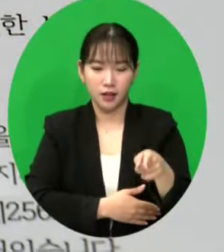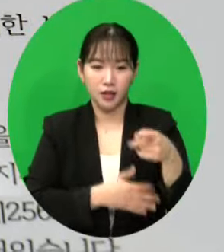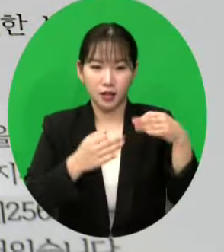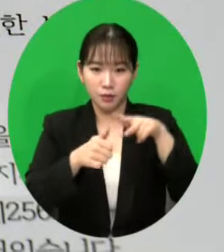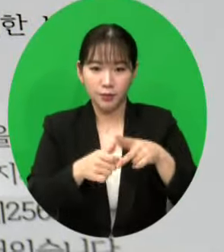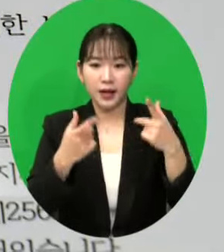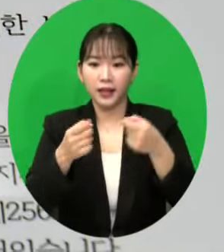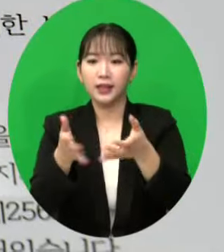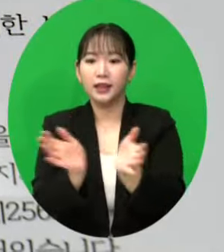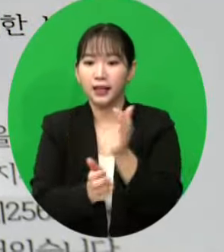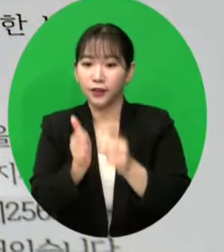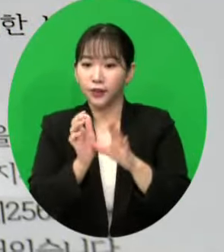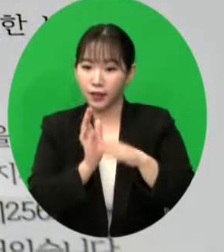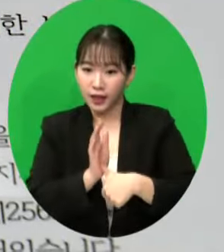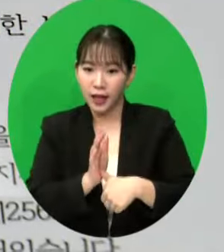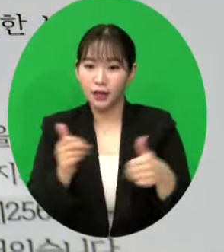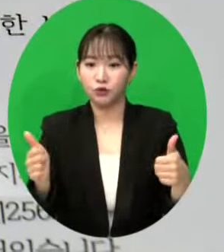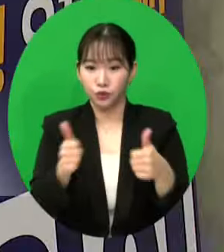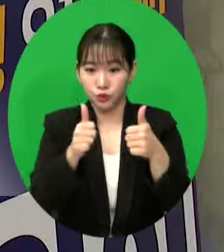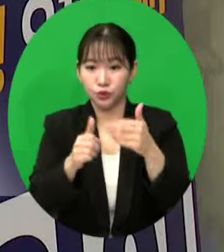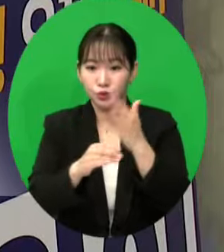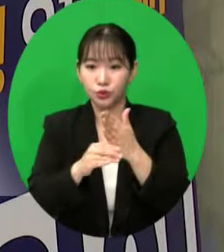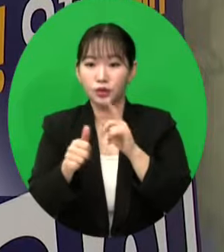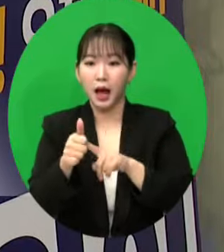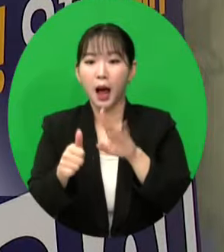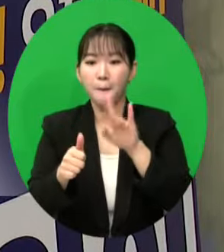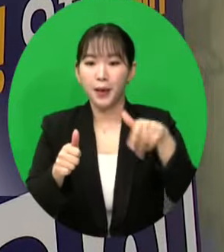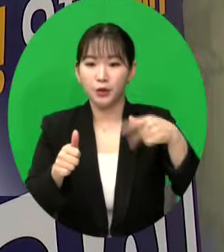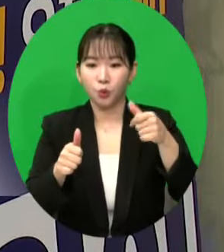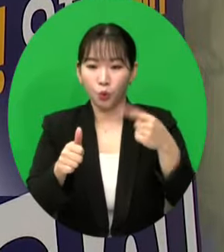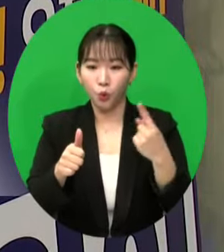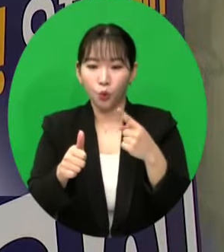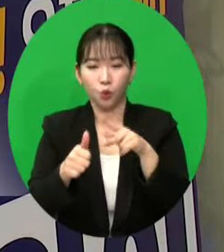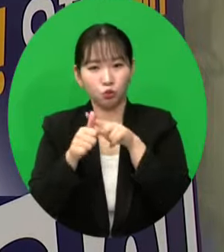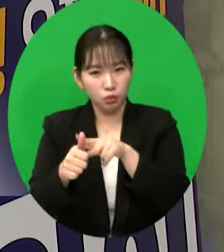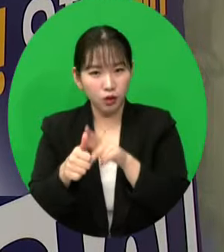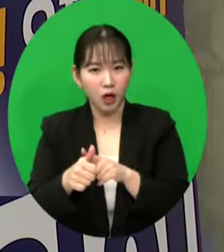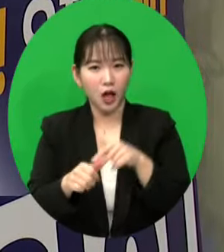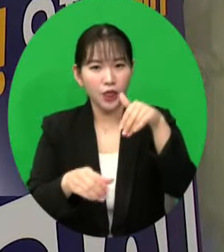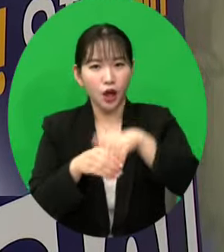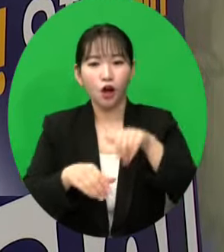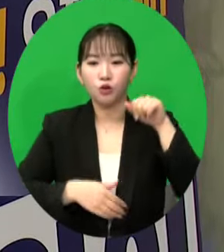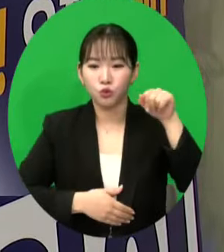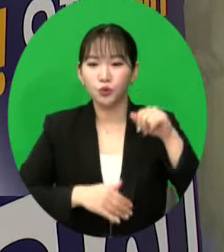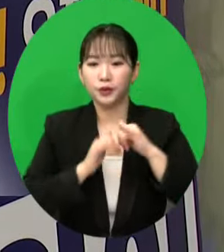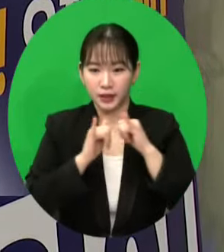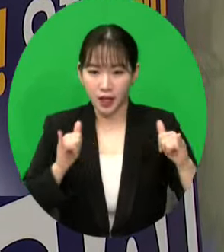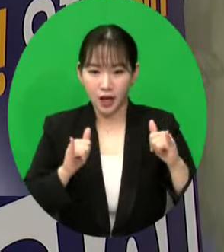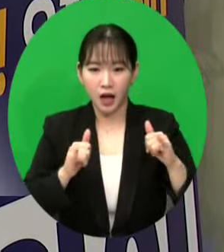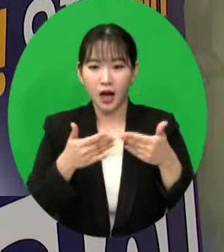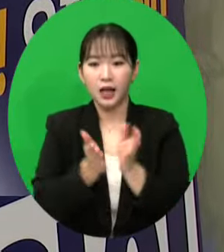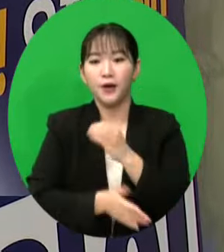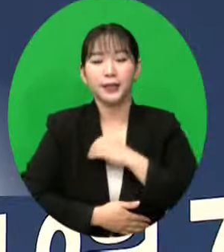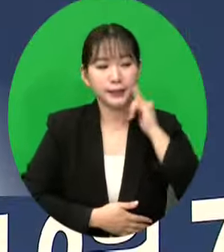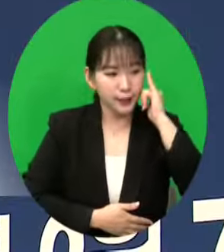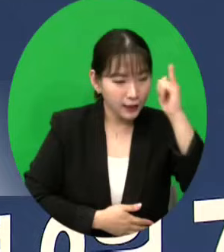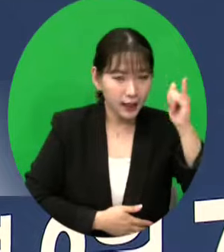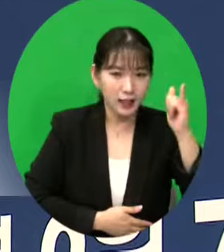같은 당 경선에서 맞대결을 펼치고 있는 배종호 후보 측 선거운동원이 권리당원들에게